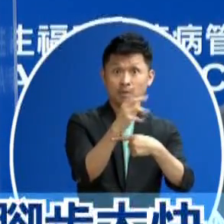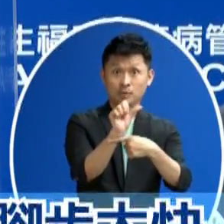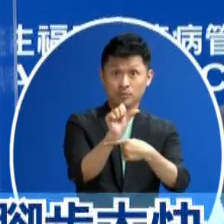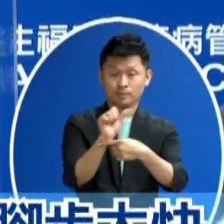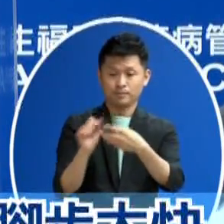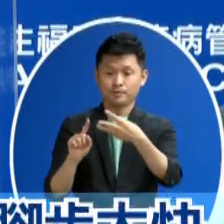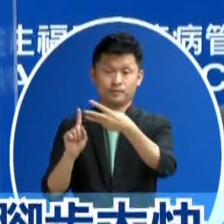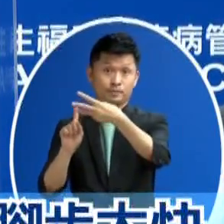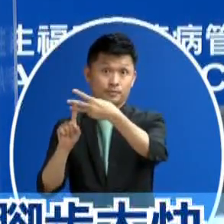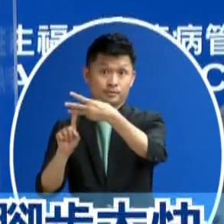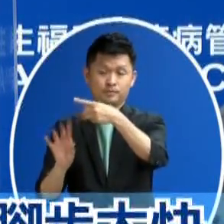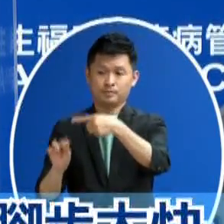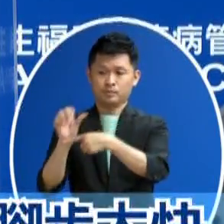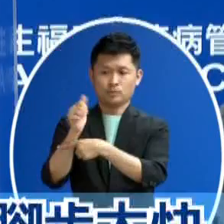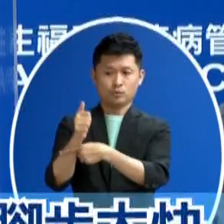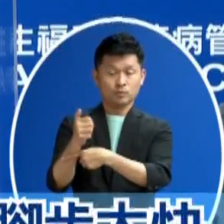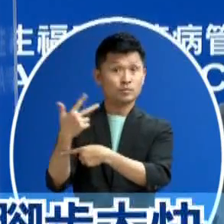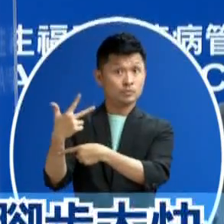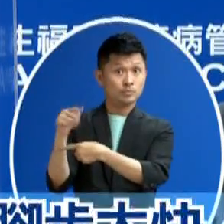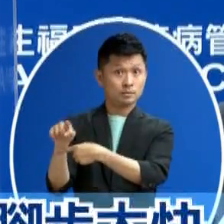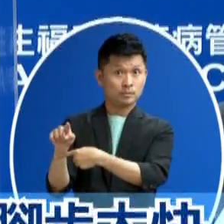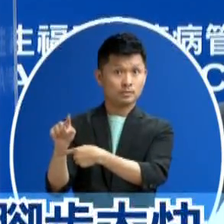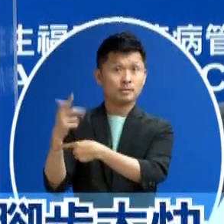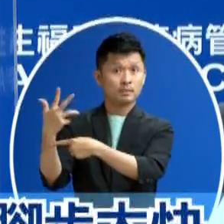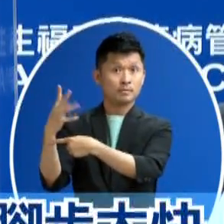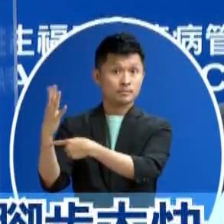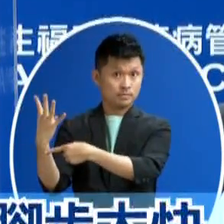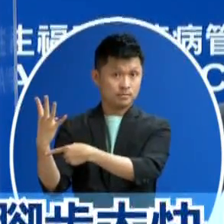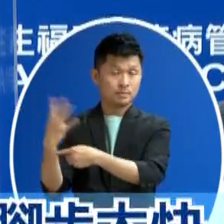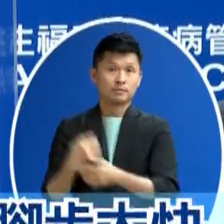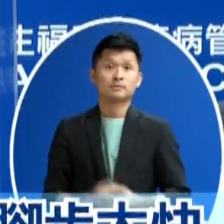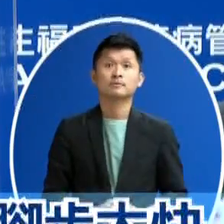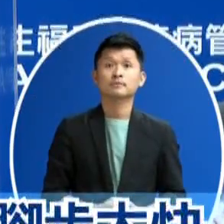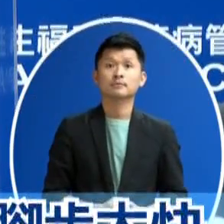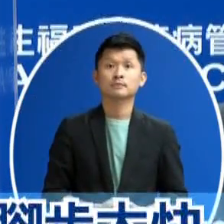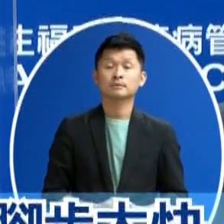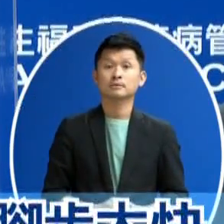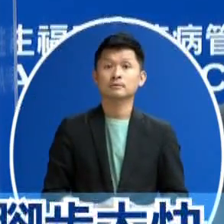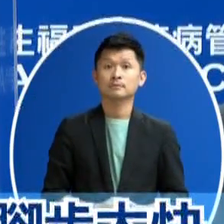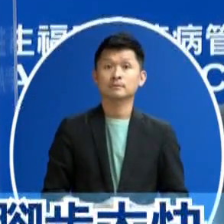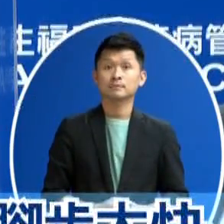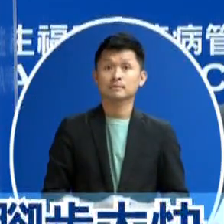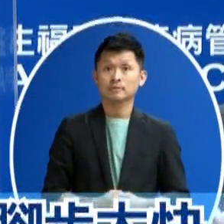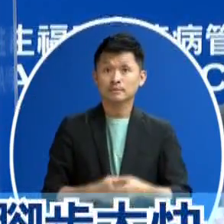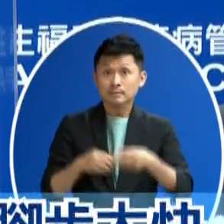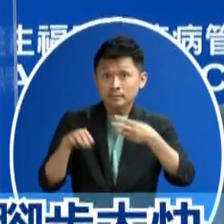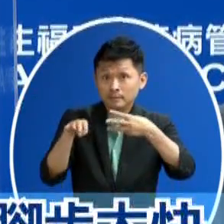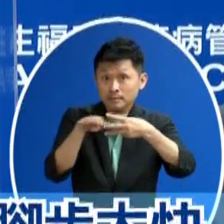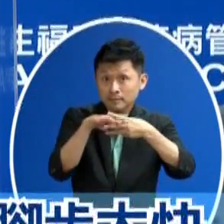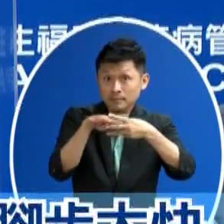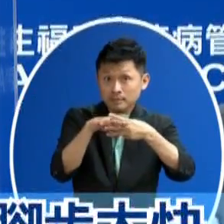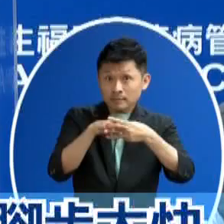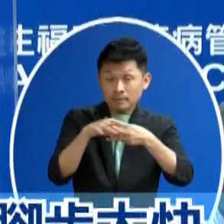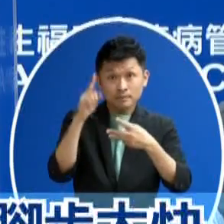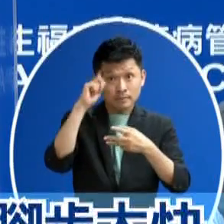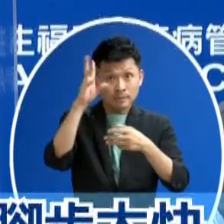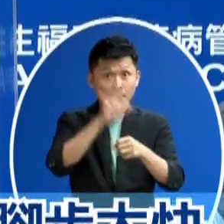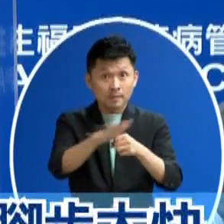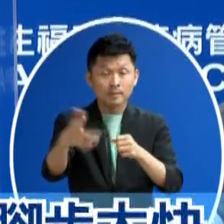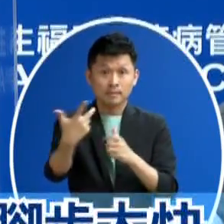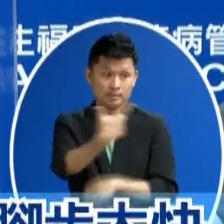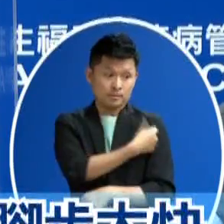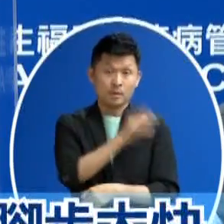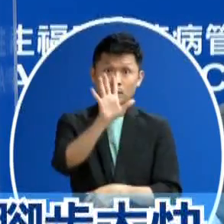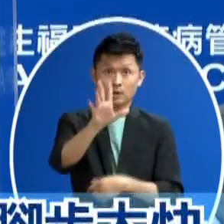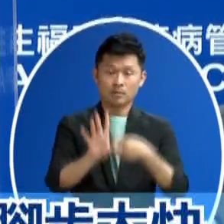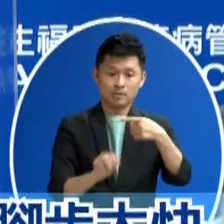担心染疫，拿着新冠一号的配方到中医诊所抓药材，短时间内询问量大暴增。不过医师